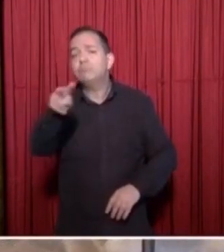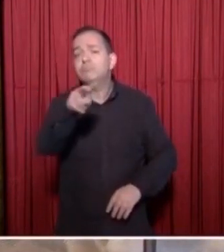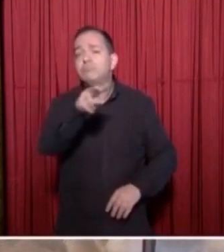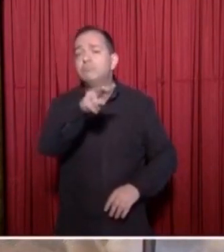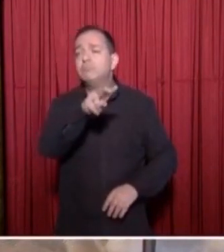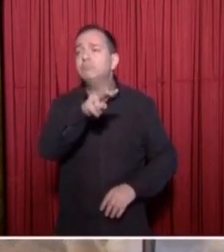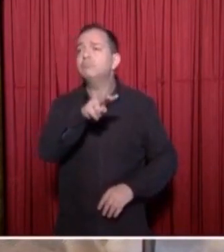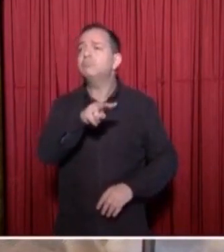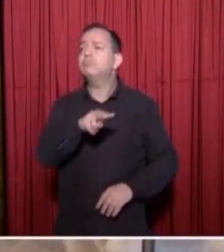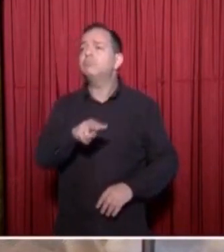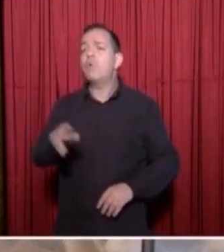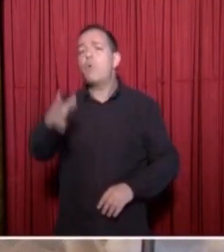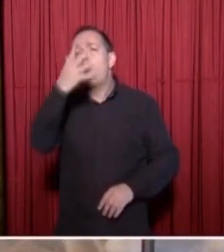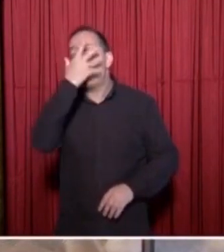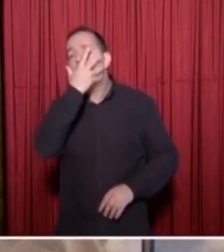βλέπω